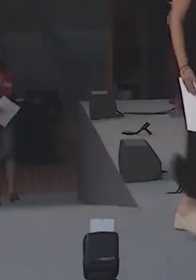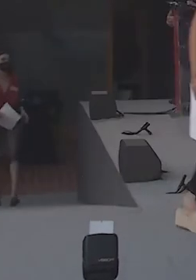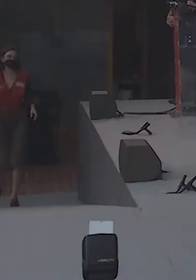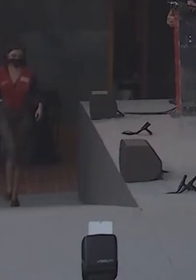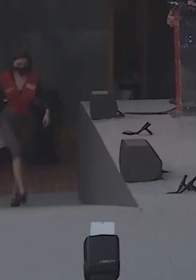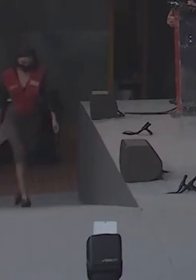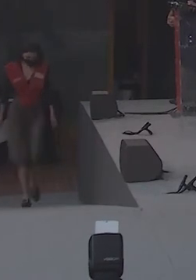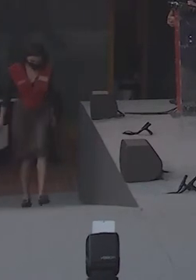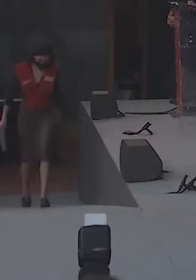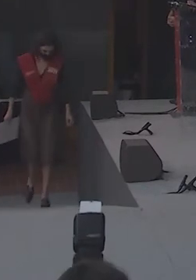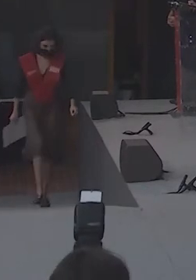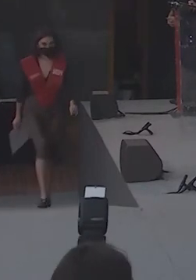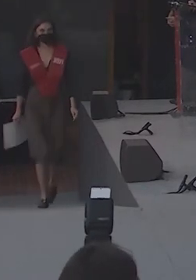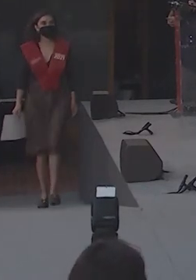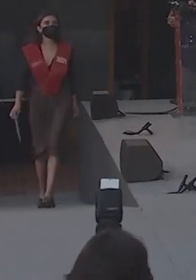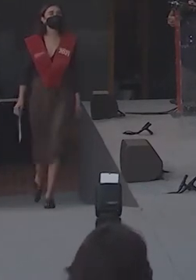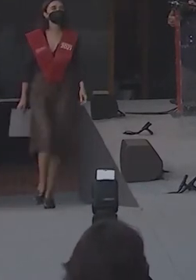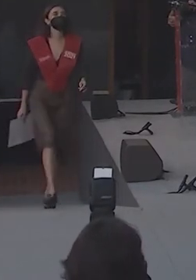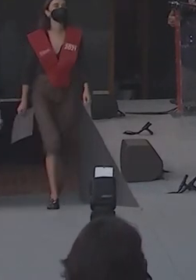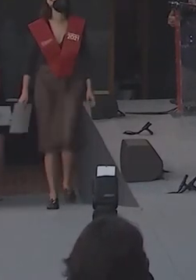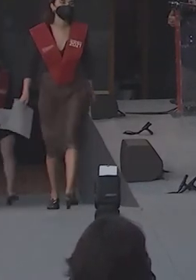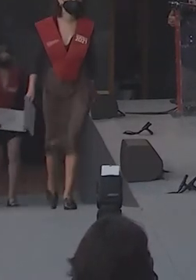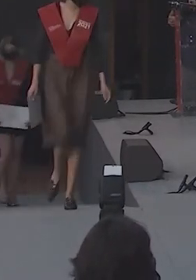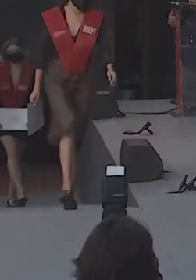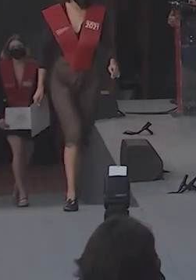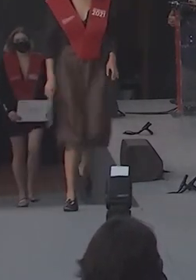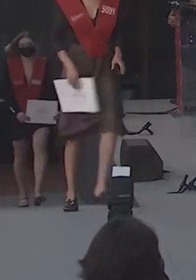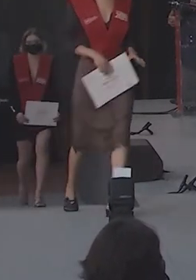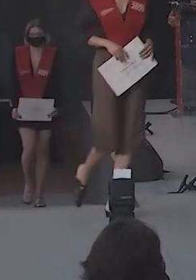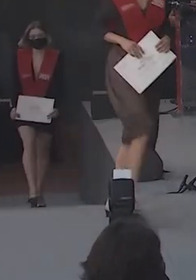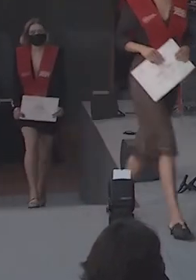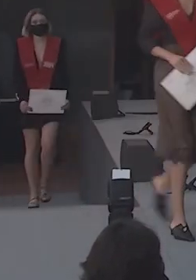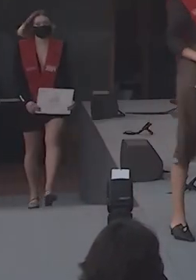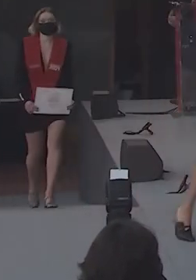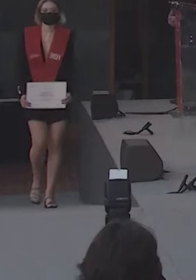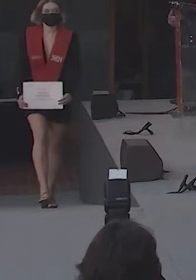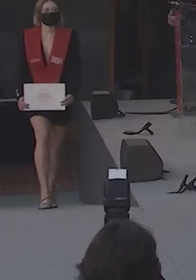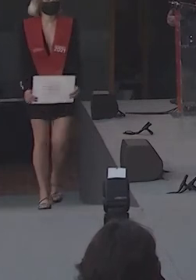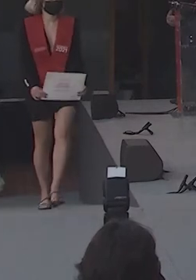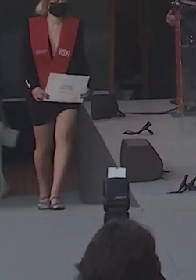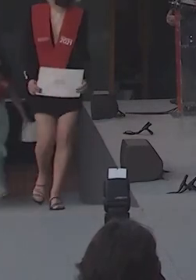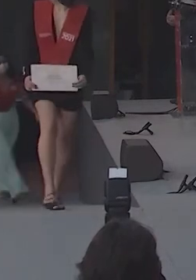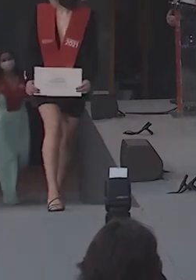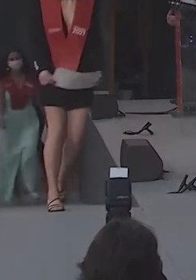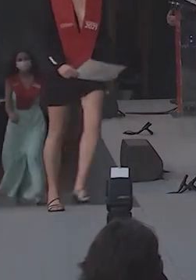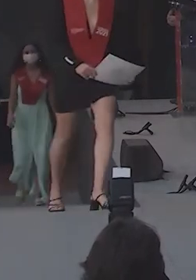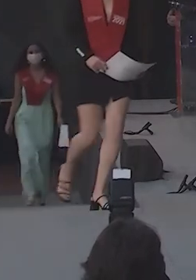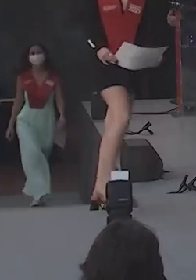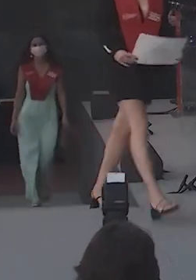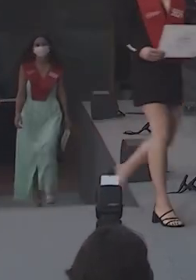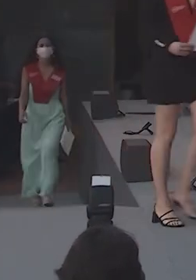Dominica Kinga Janús. I Joana Marí.